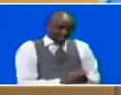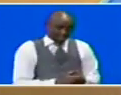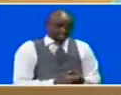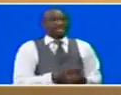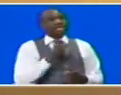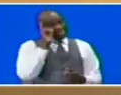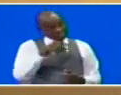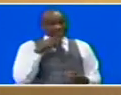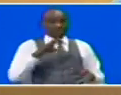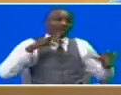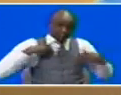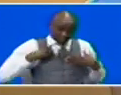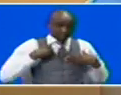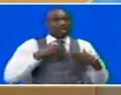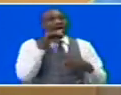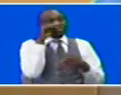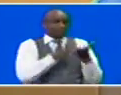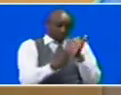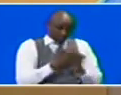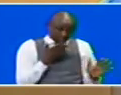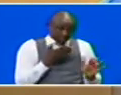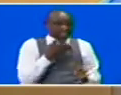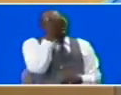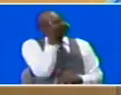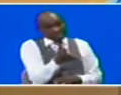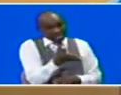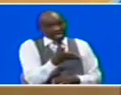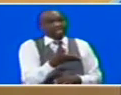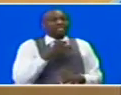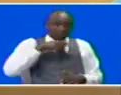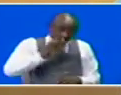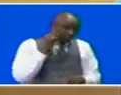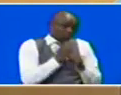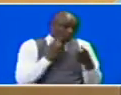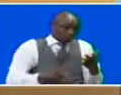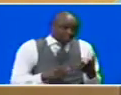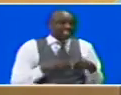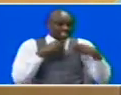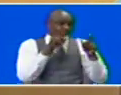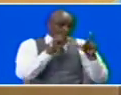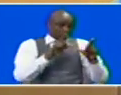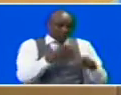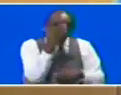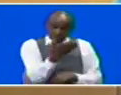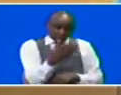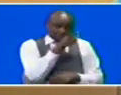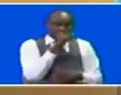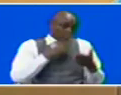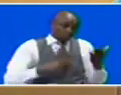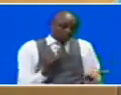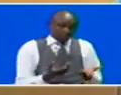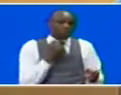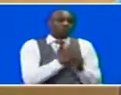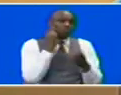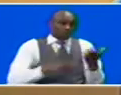kisha wakakubali lakini wakaomba msamaha. Sasa hapo mtu huyu anapaswa kupewa cheti kama hicho ama ni vigezo gani ambavyo